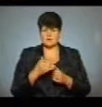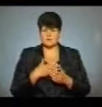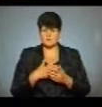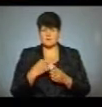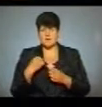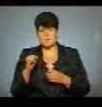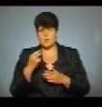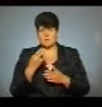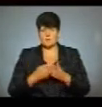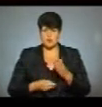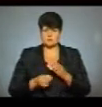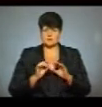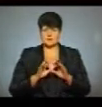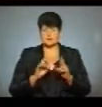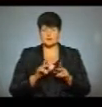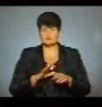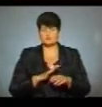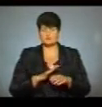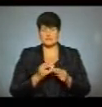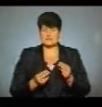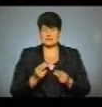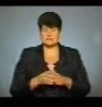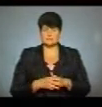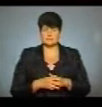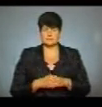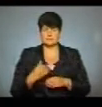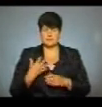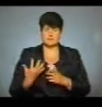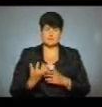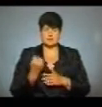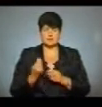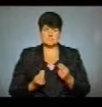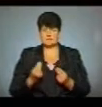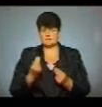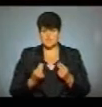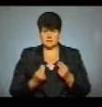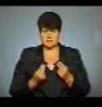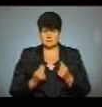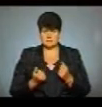і поразка. Розповідає, як відбулися ігри. Мені вдалося виграти, бо